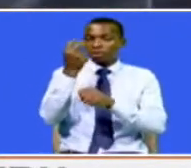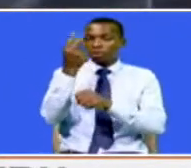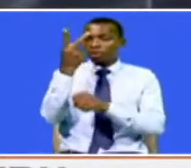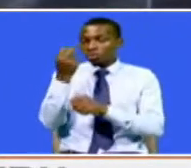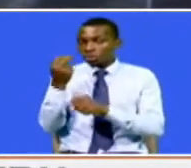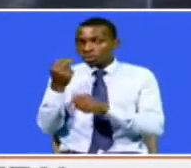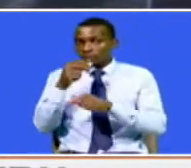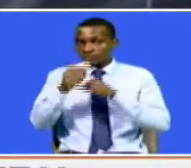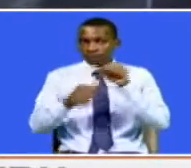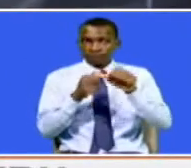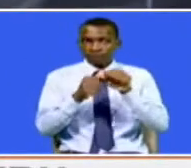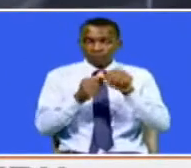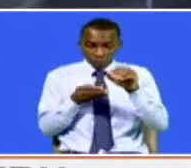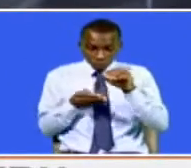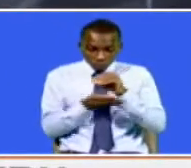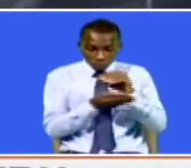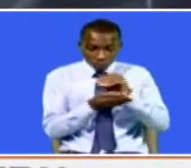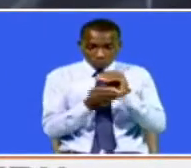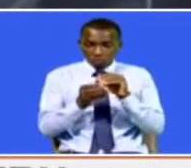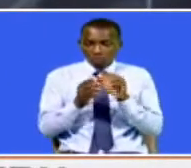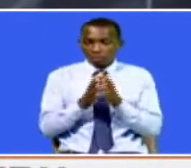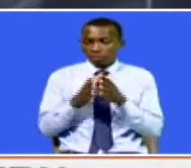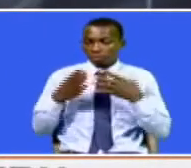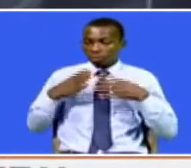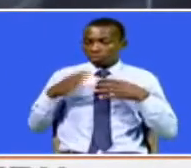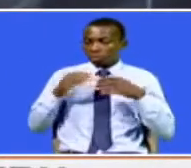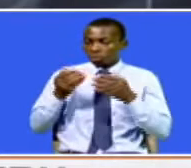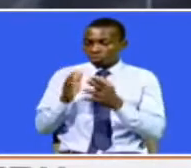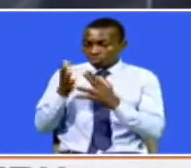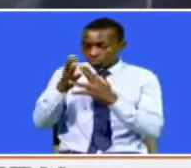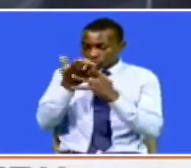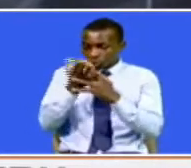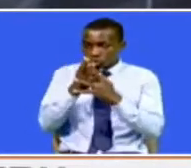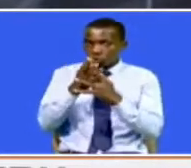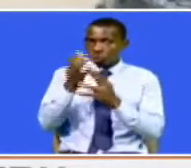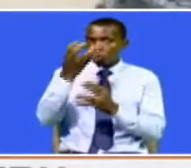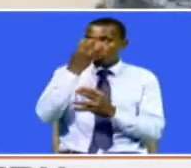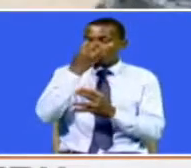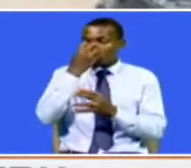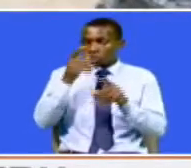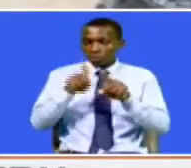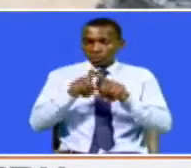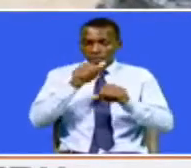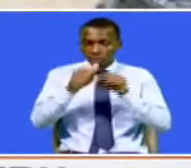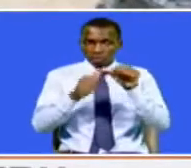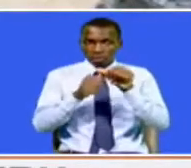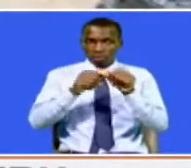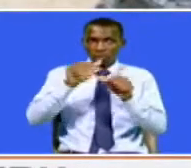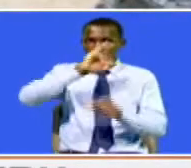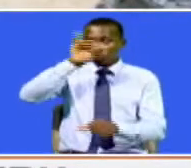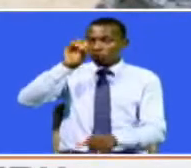kujibu madai ya kuwahonga mashahidi dhidi ya Rais William Ruto na Joshua Arap Sang kuhusu